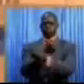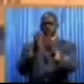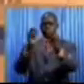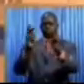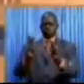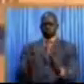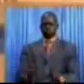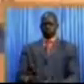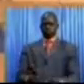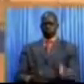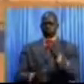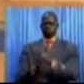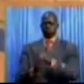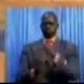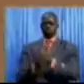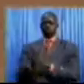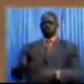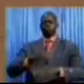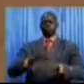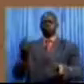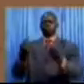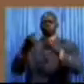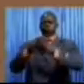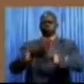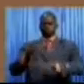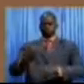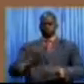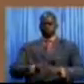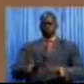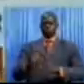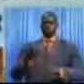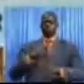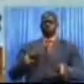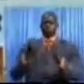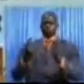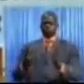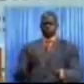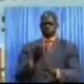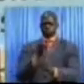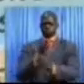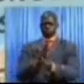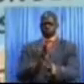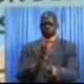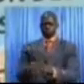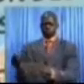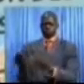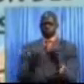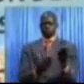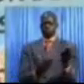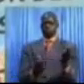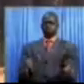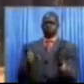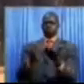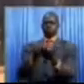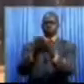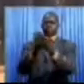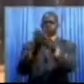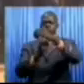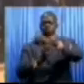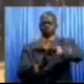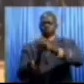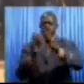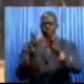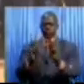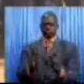personnes en danger. Après 3 jours de formation, ils sont à présent aptes à apporter leur concours dans la protection des